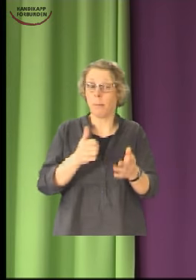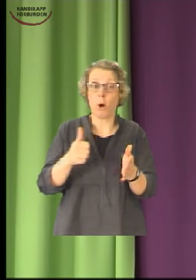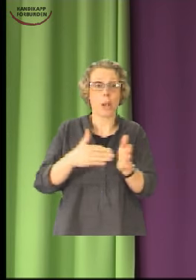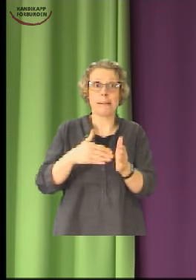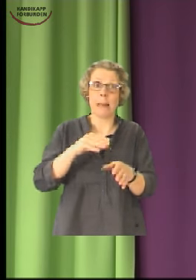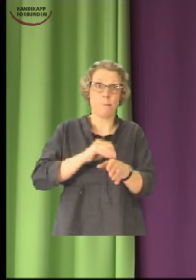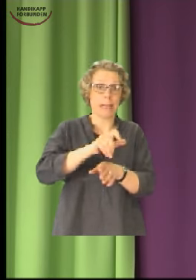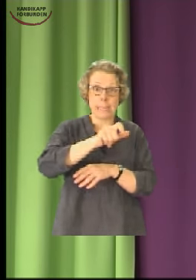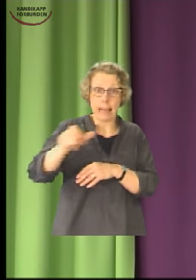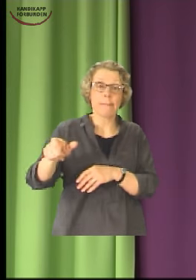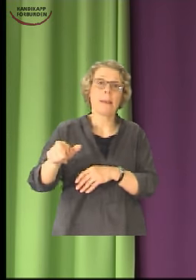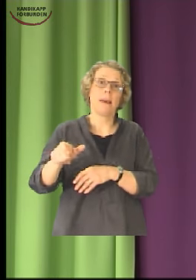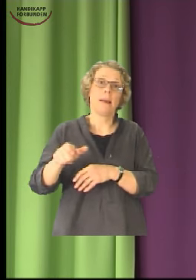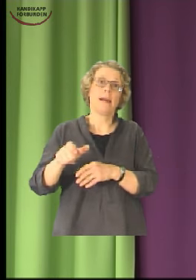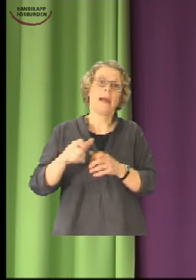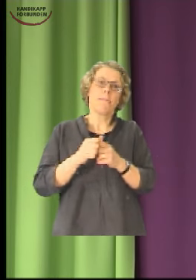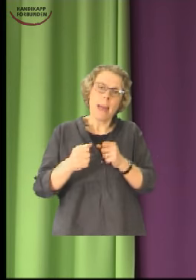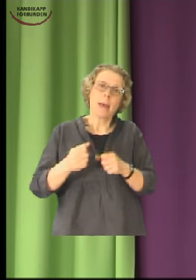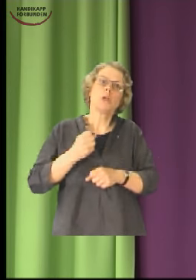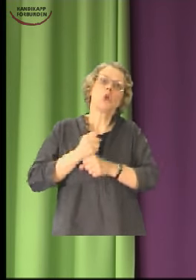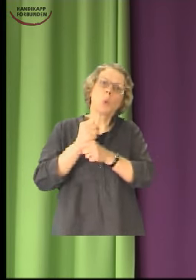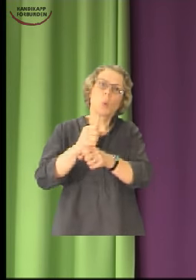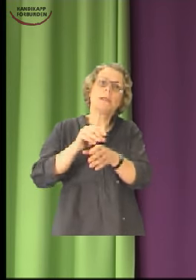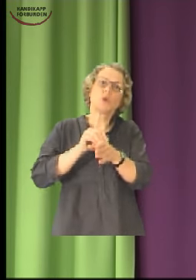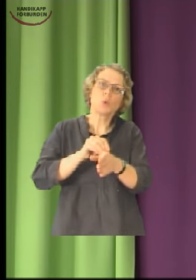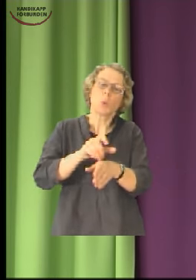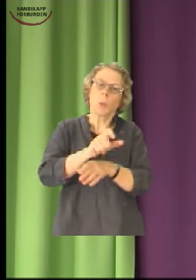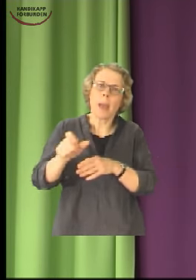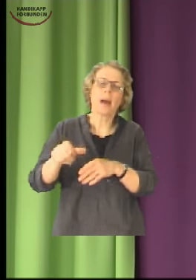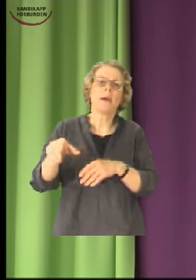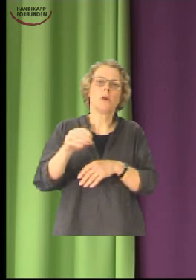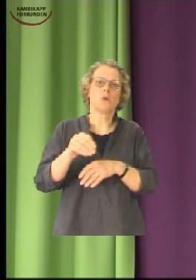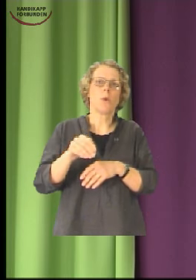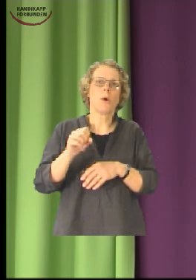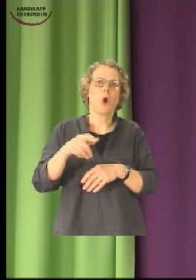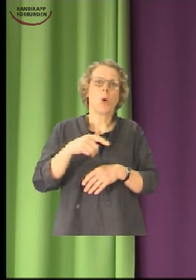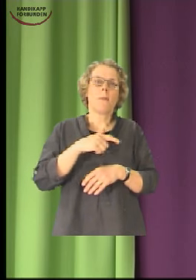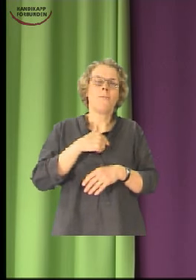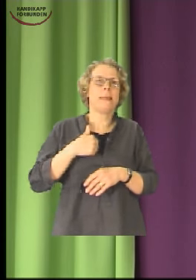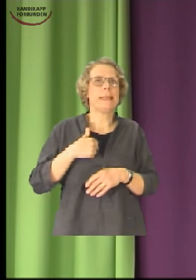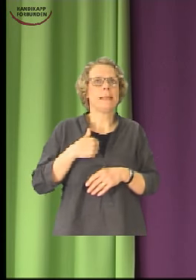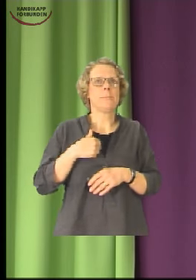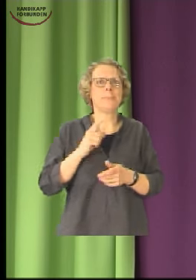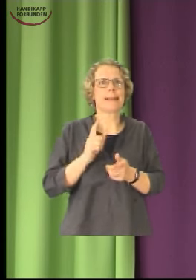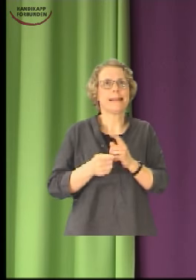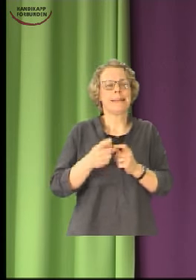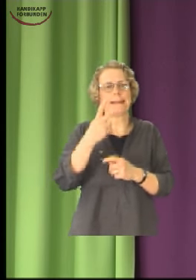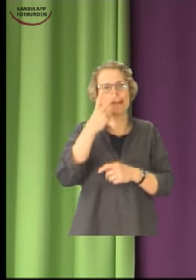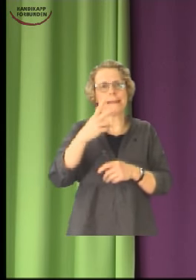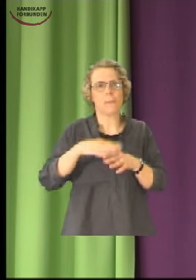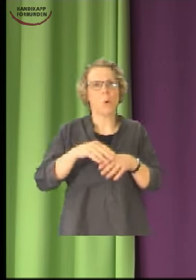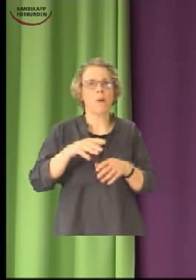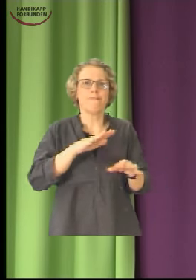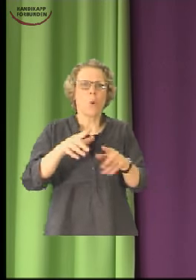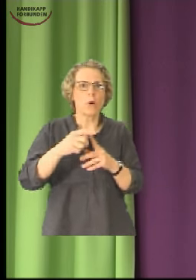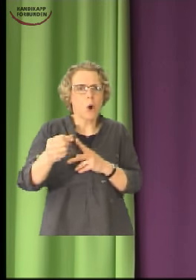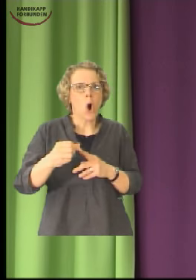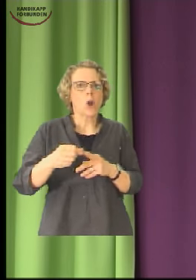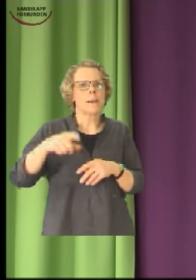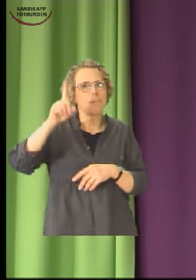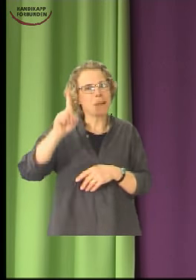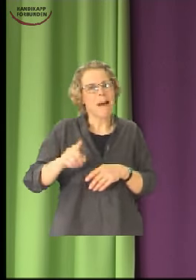Men då ska man också säga att kroniker, det är kanske inte när man tittar på vårdval, primärvård, öppenvård. Kroniker